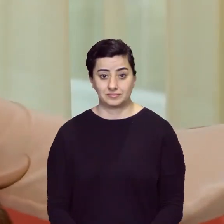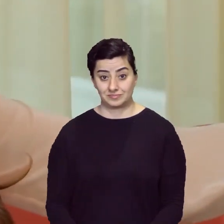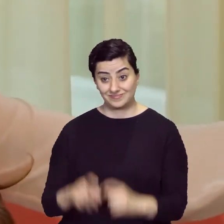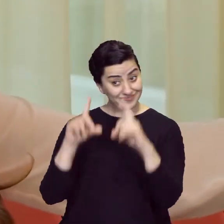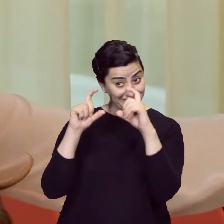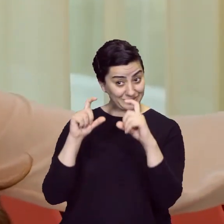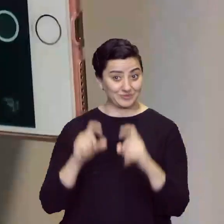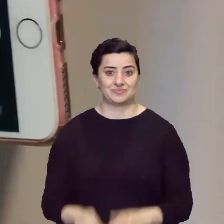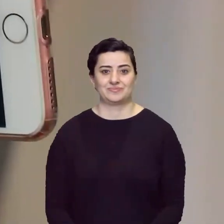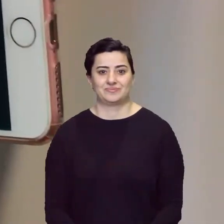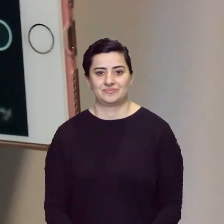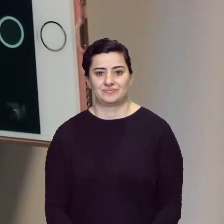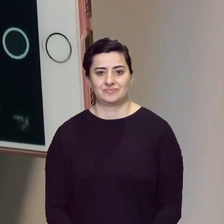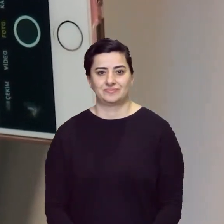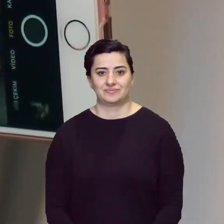Çekiyorum.